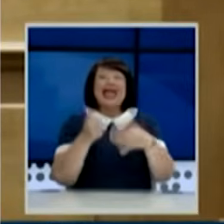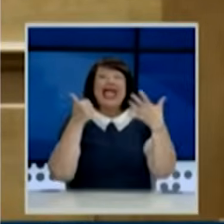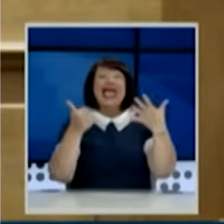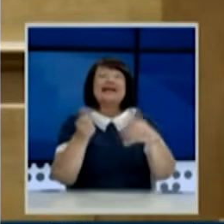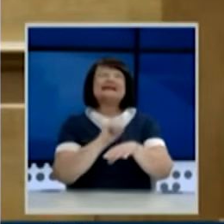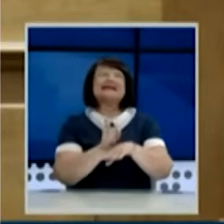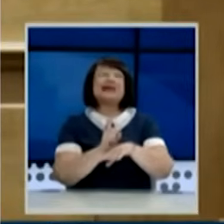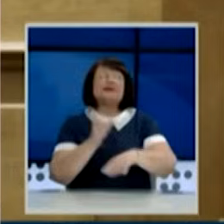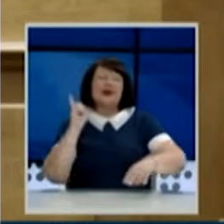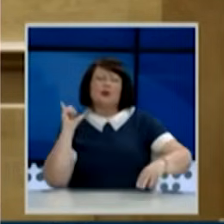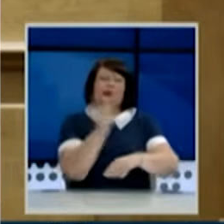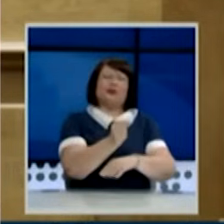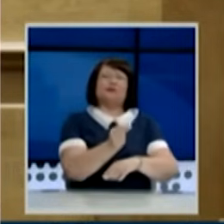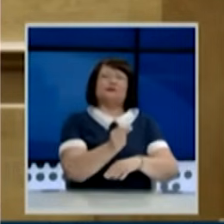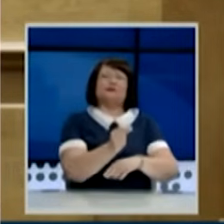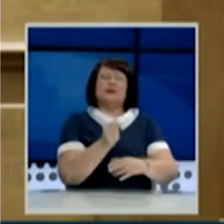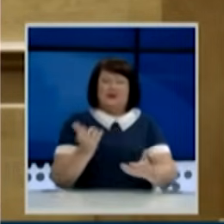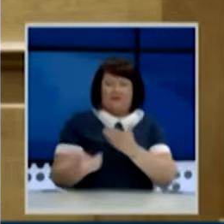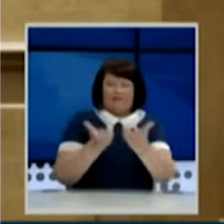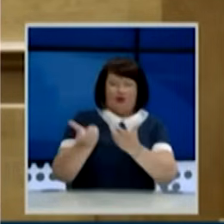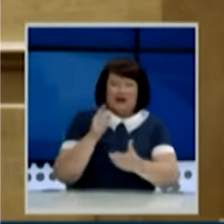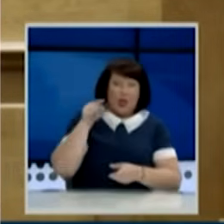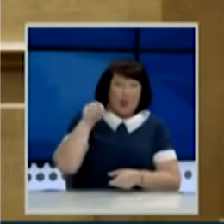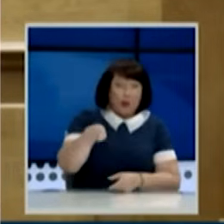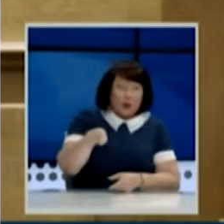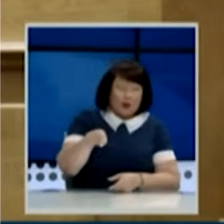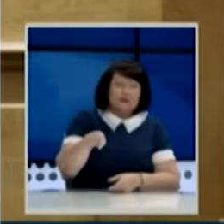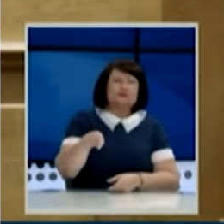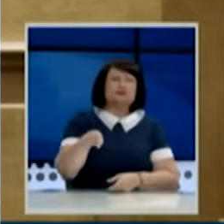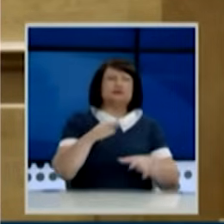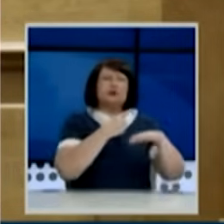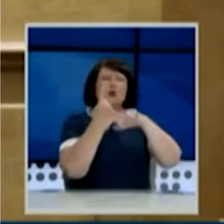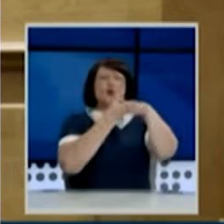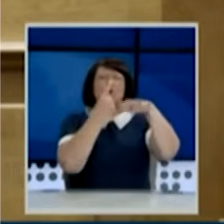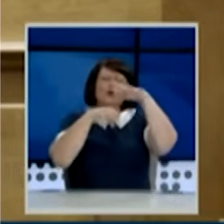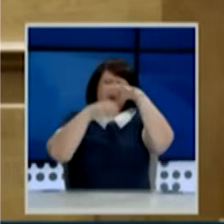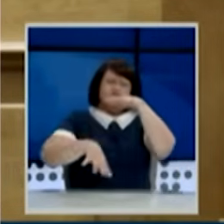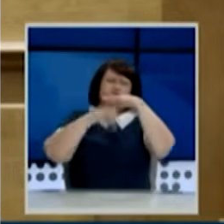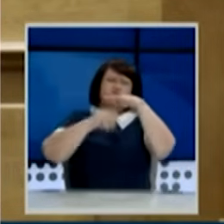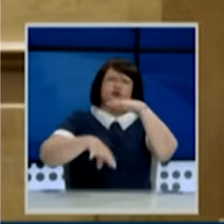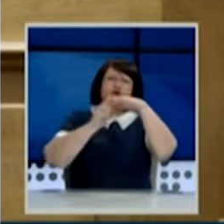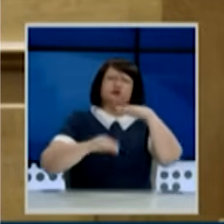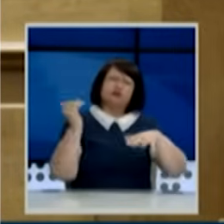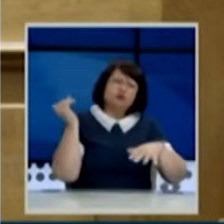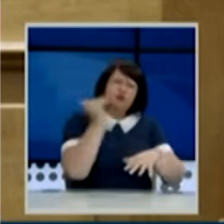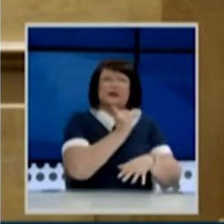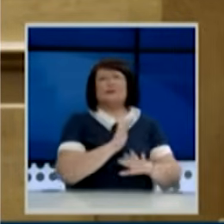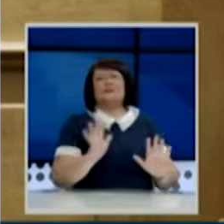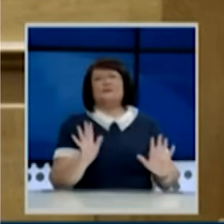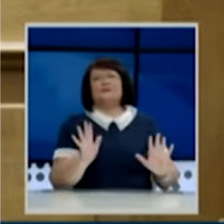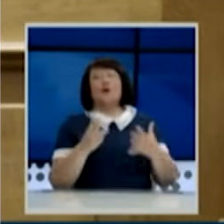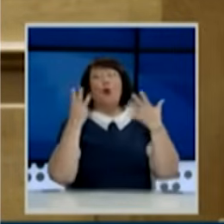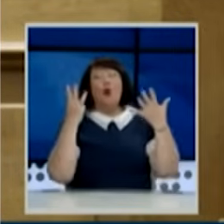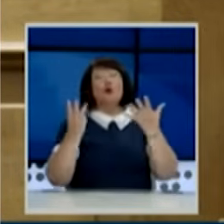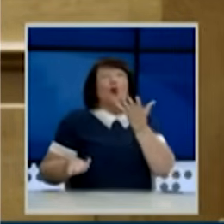γίνεται και στην πολιτική. Αυτό θα πρέπει να το προσέξουν πάρα πολύ όσοι έχουν την ευθύνη, και πρωτίστως ο Πρωθυπουργός